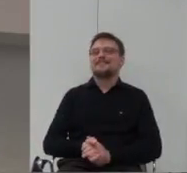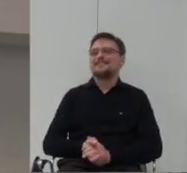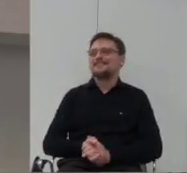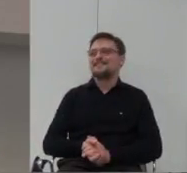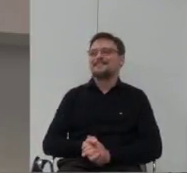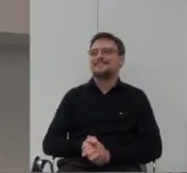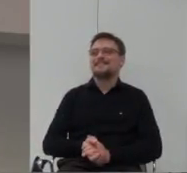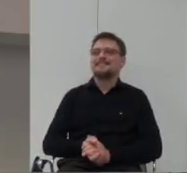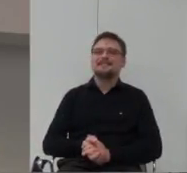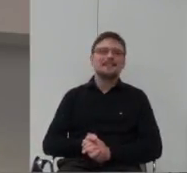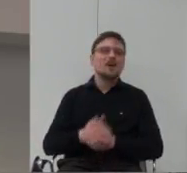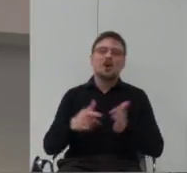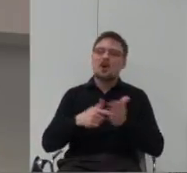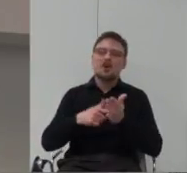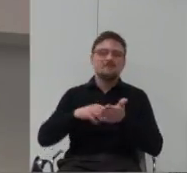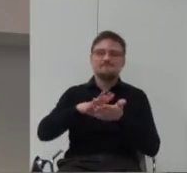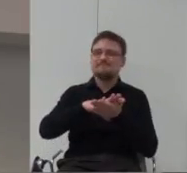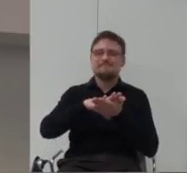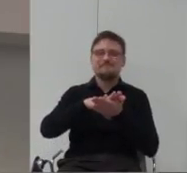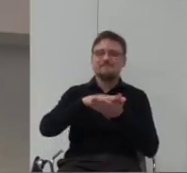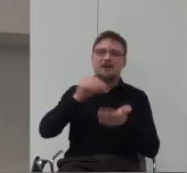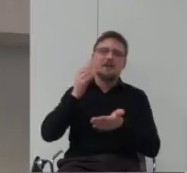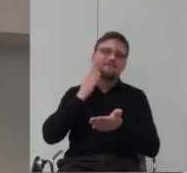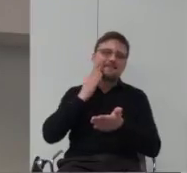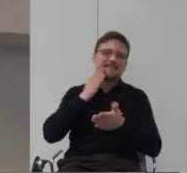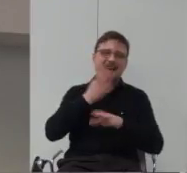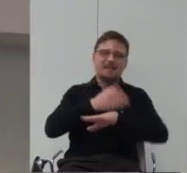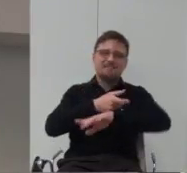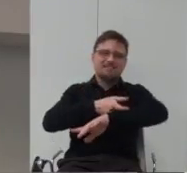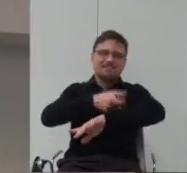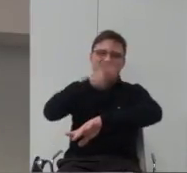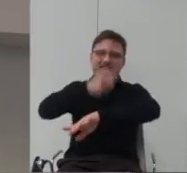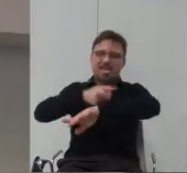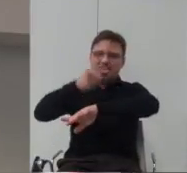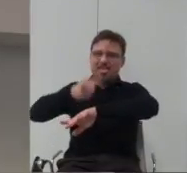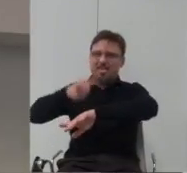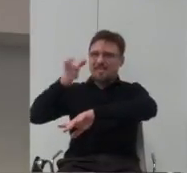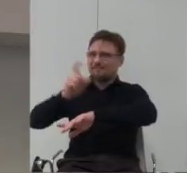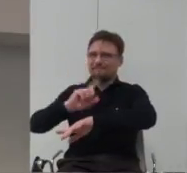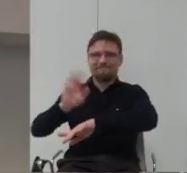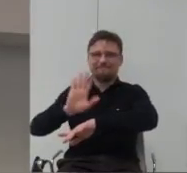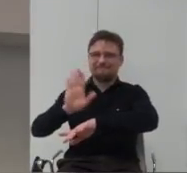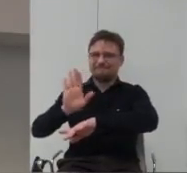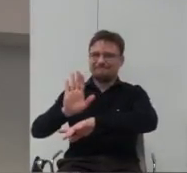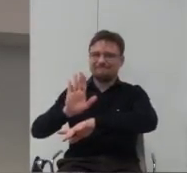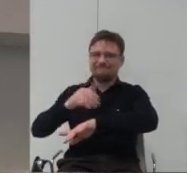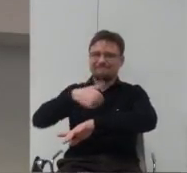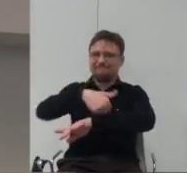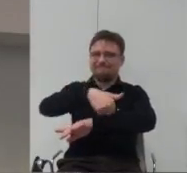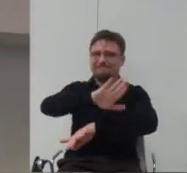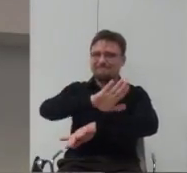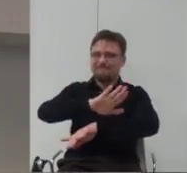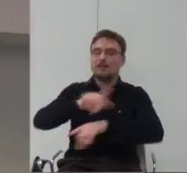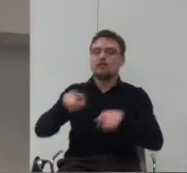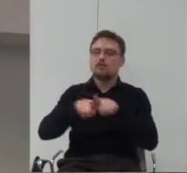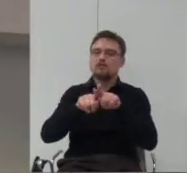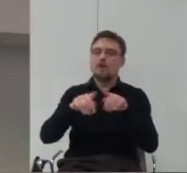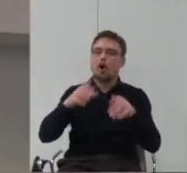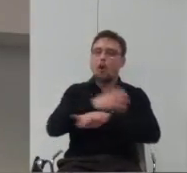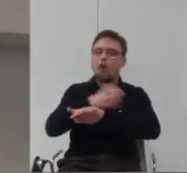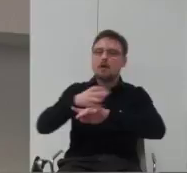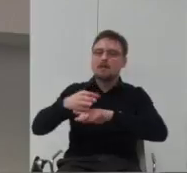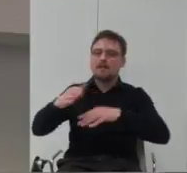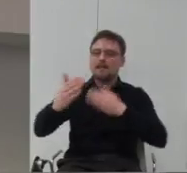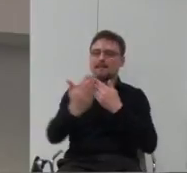mówią nam, żeby zostawić je, czy zostawiać je już za sobą, to znaczy ten model mieszkania w takim